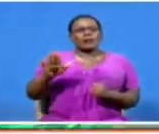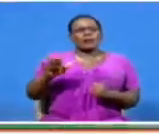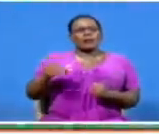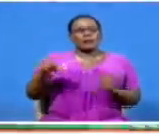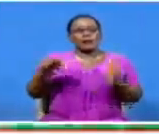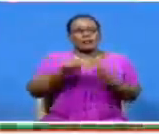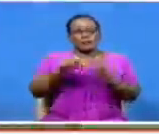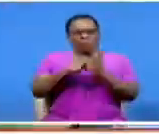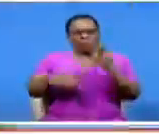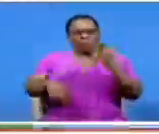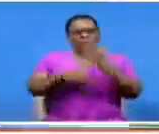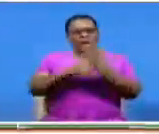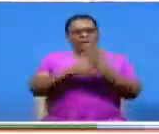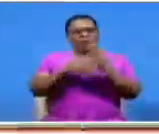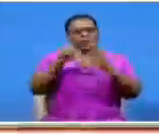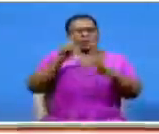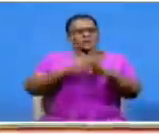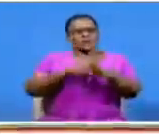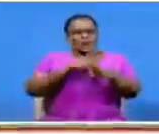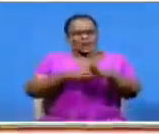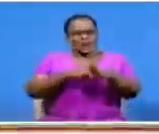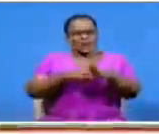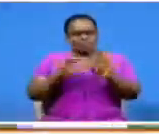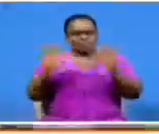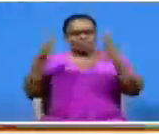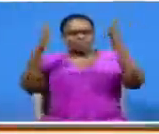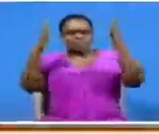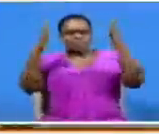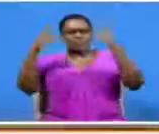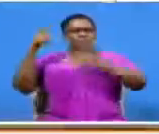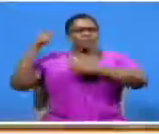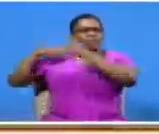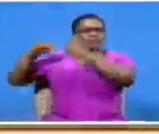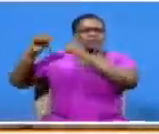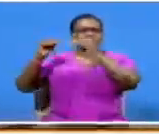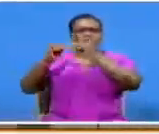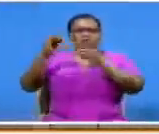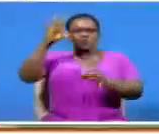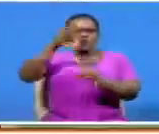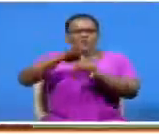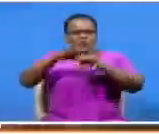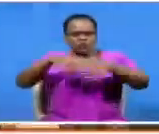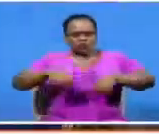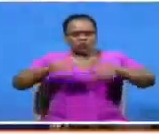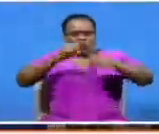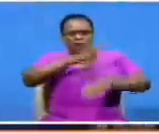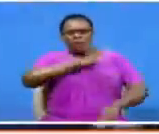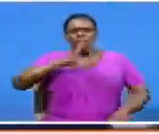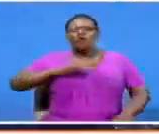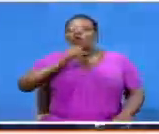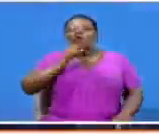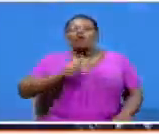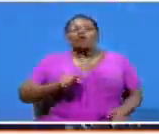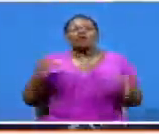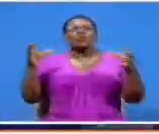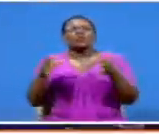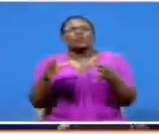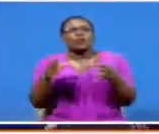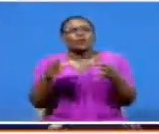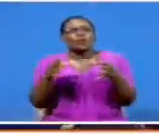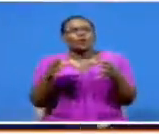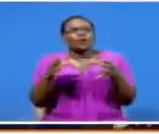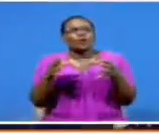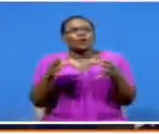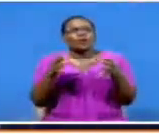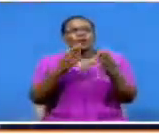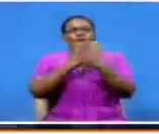kwenye kidonda akihudhuria hafla itikadi ya jamii ya Waluo na mkutano wa uchaguzi wa mwenyekiti wa baraza la wazee wa jamii ya Waluo.